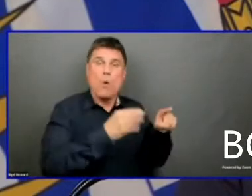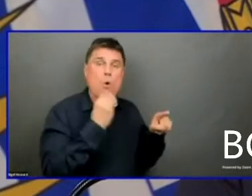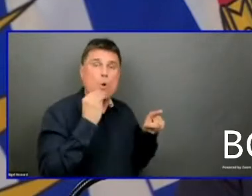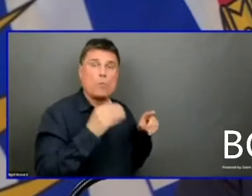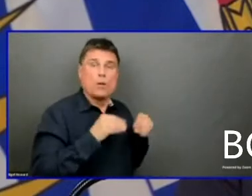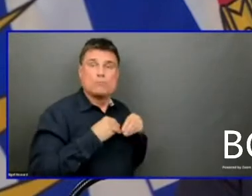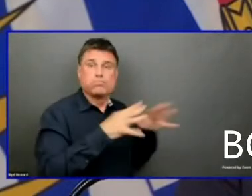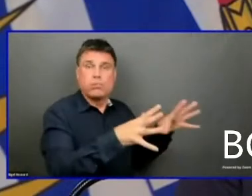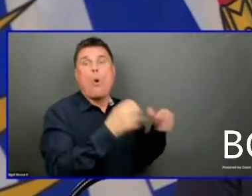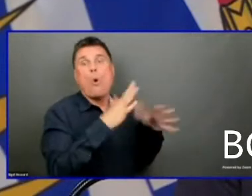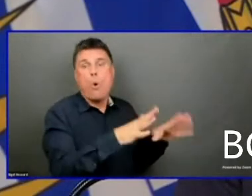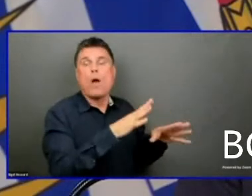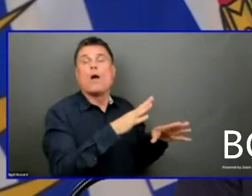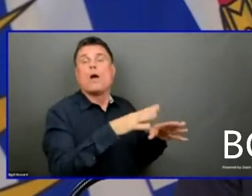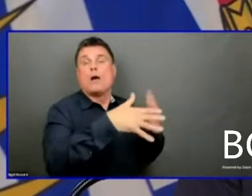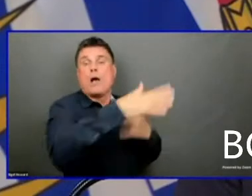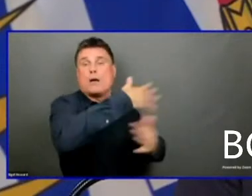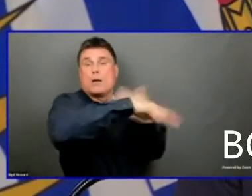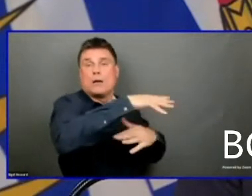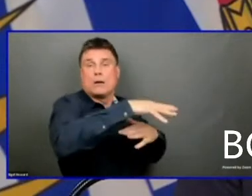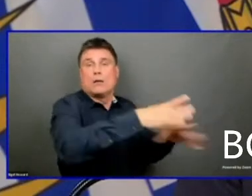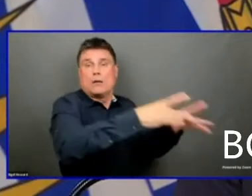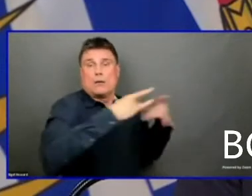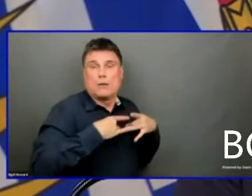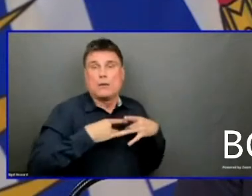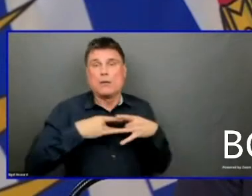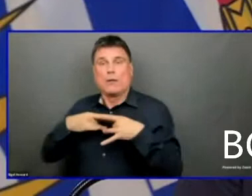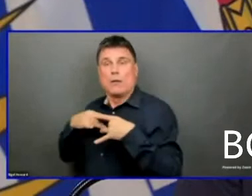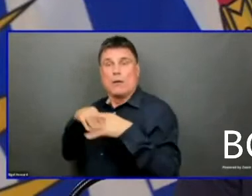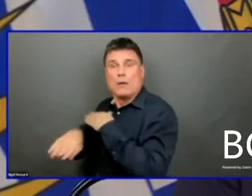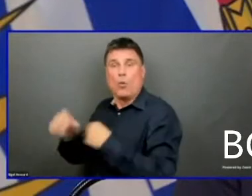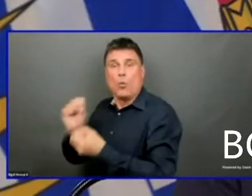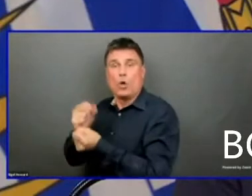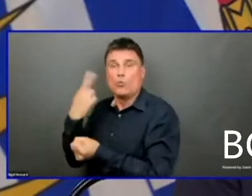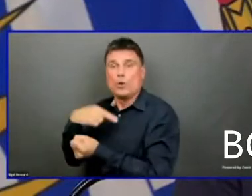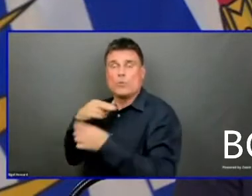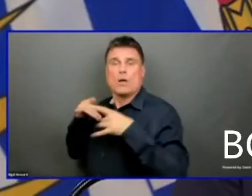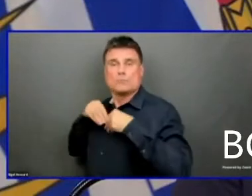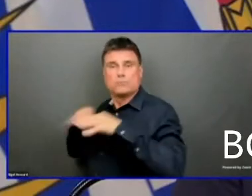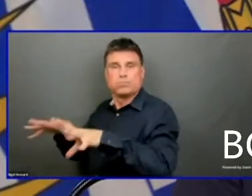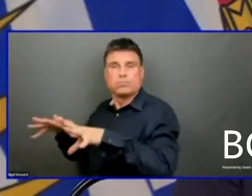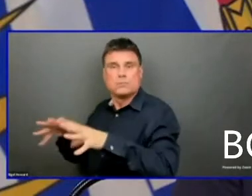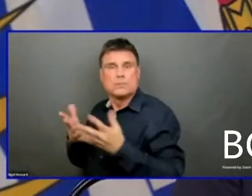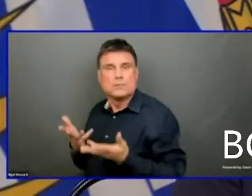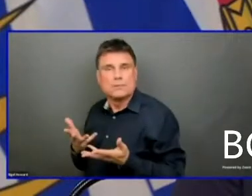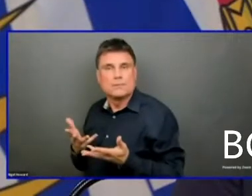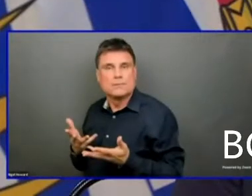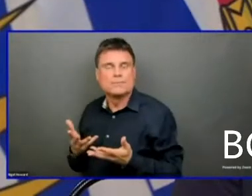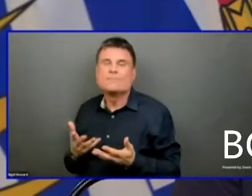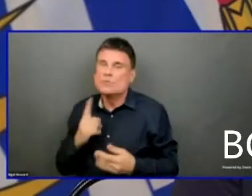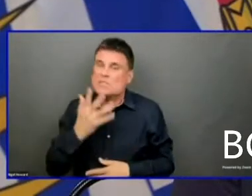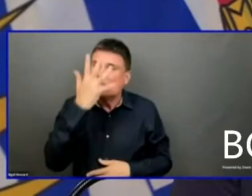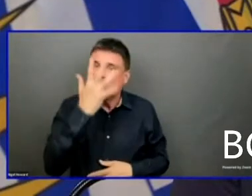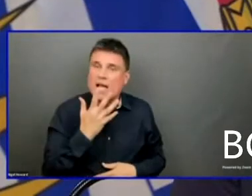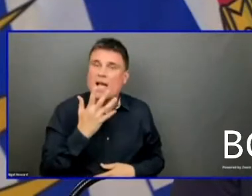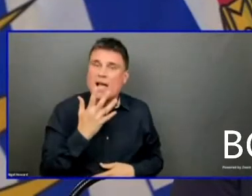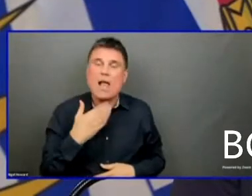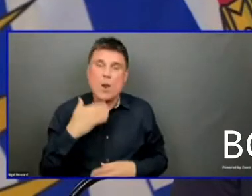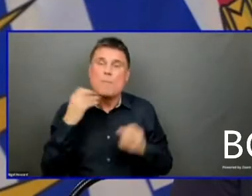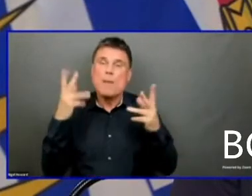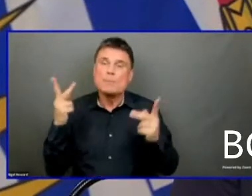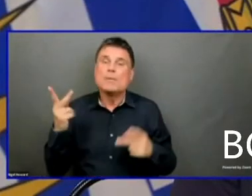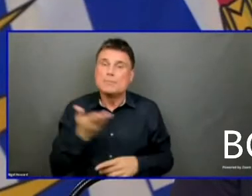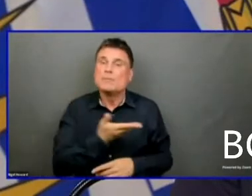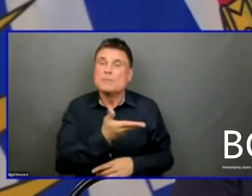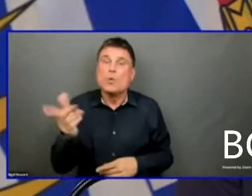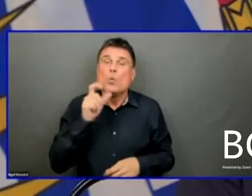pubs and bars. And, you know, it is unfortunate, and I hear from people who work in 他 those 说很遗憾， industries, 我是看 people 到 were 了这些 doing their 很